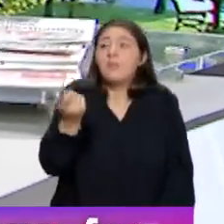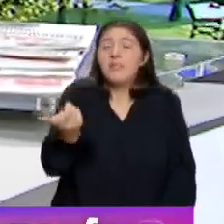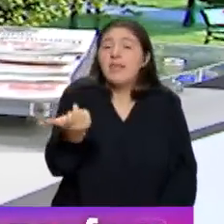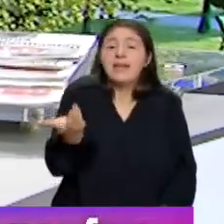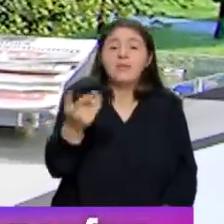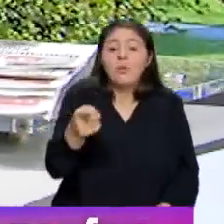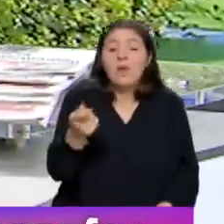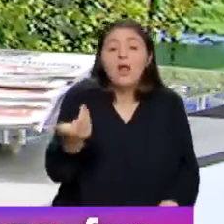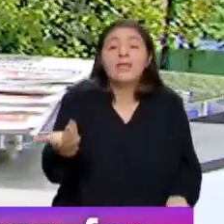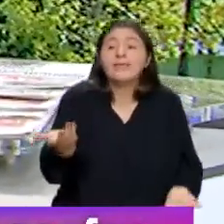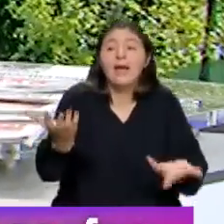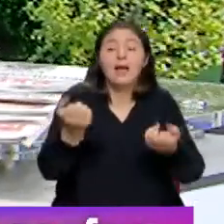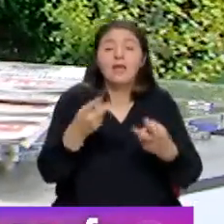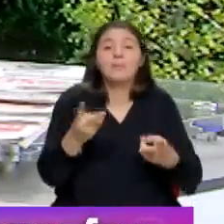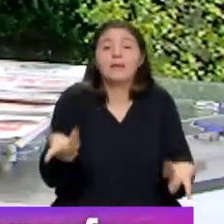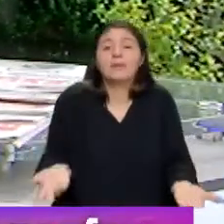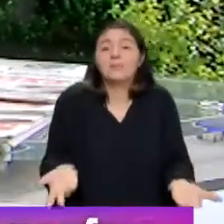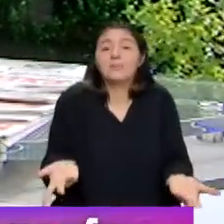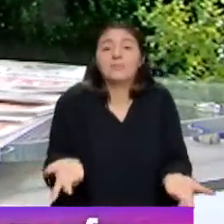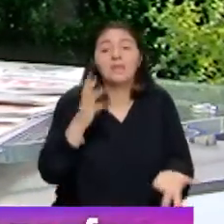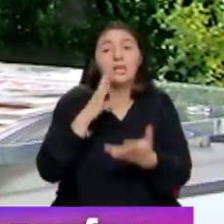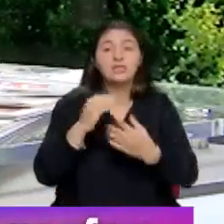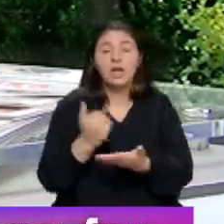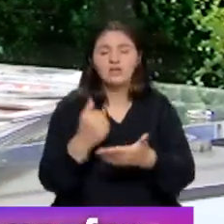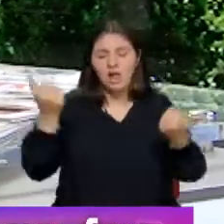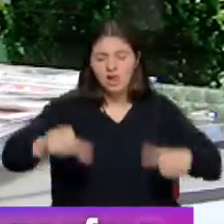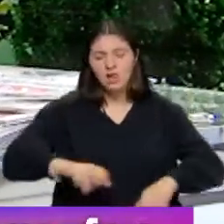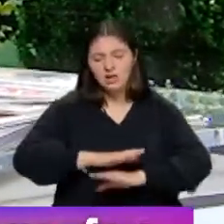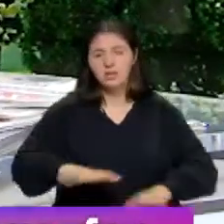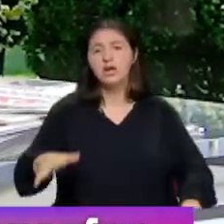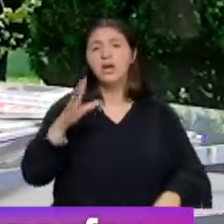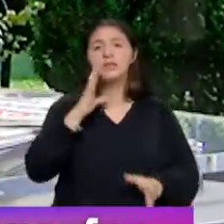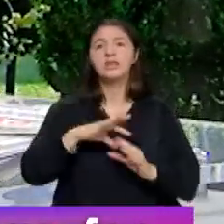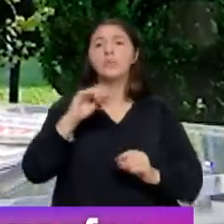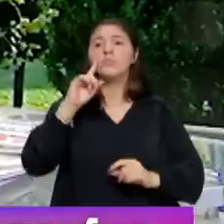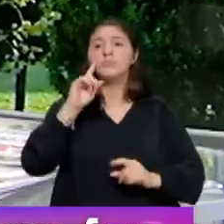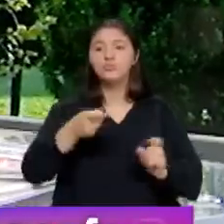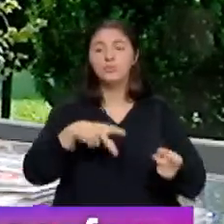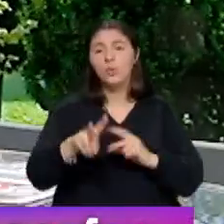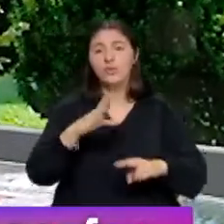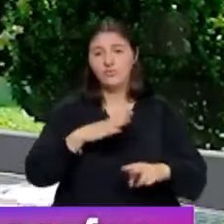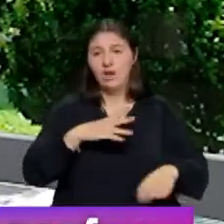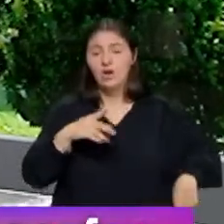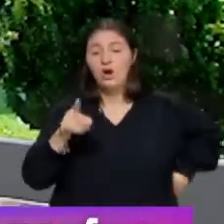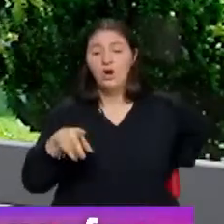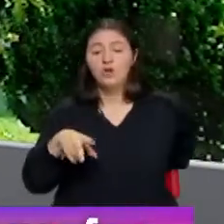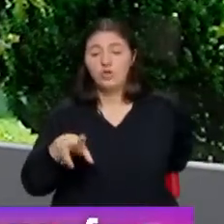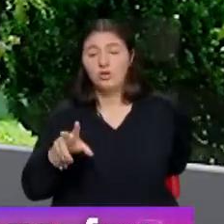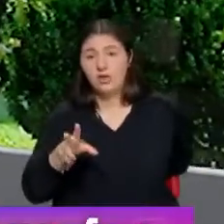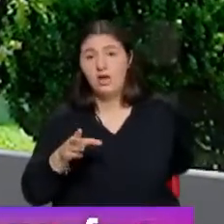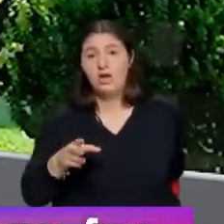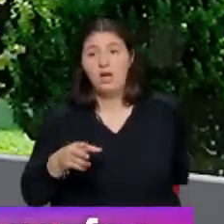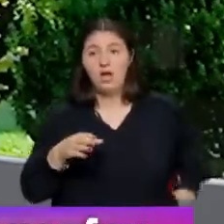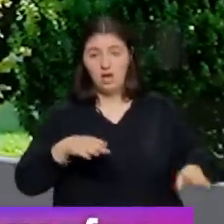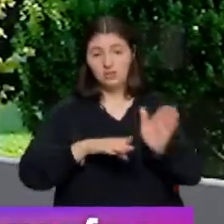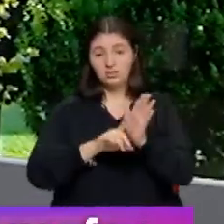bu parayla ne alınabilir ki insanlar geçinemiyor insanlar geçinebilmek için buldukları bir formül var o formül de